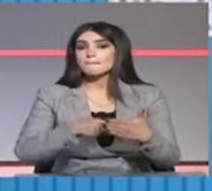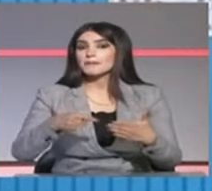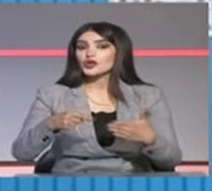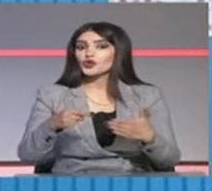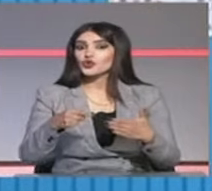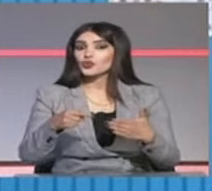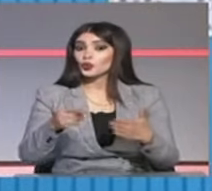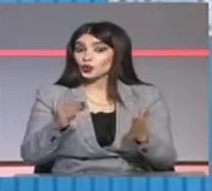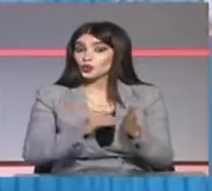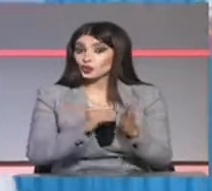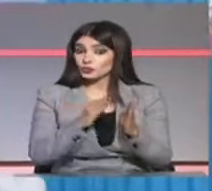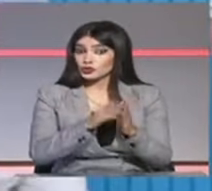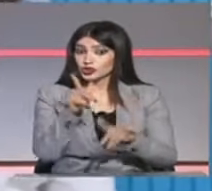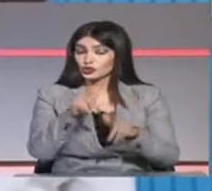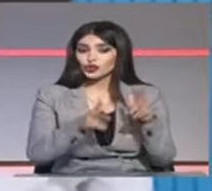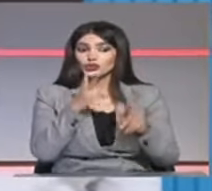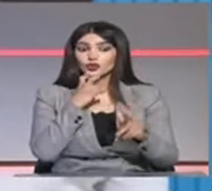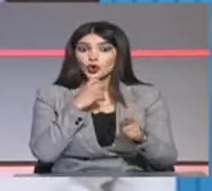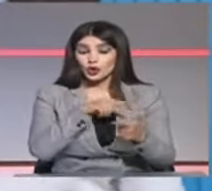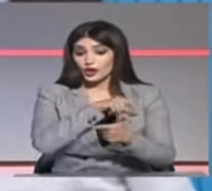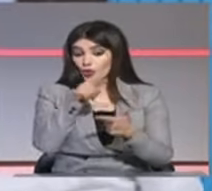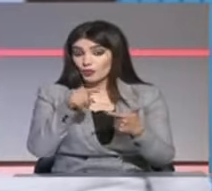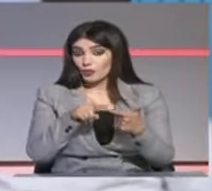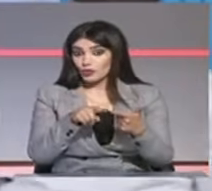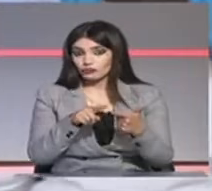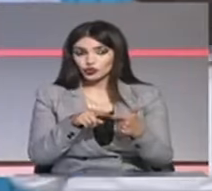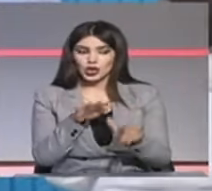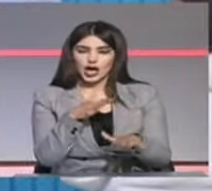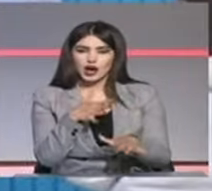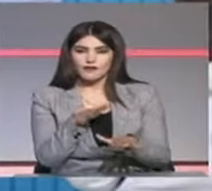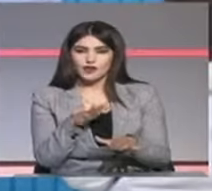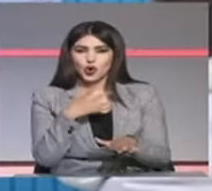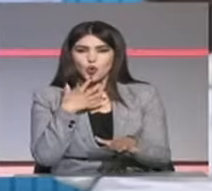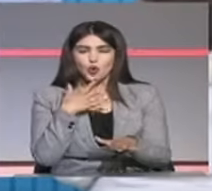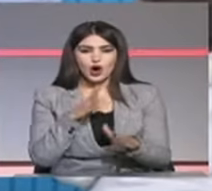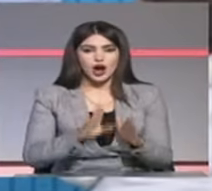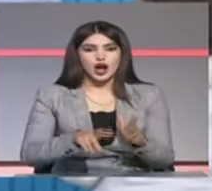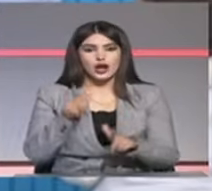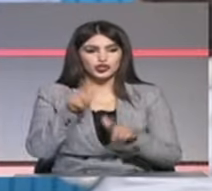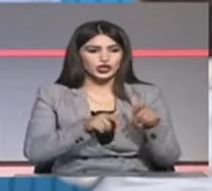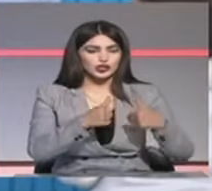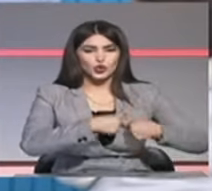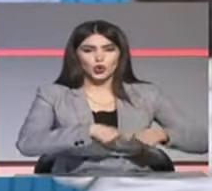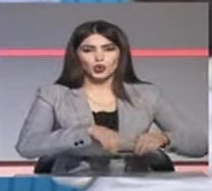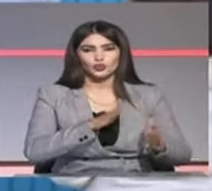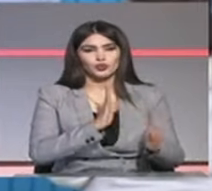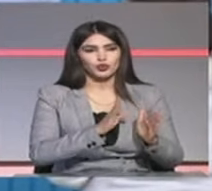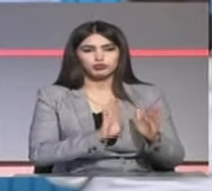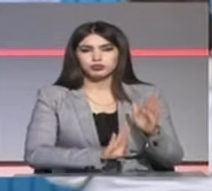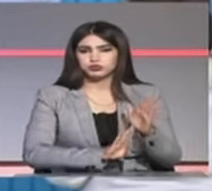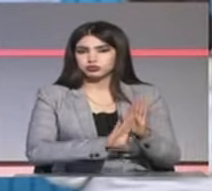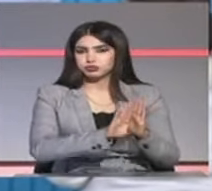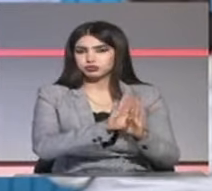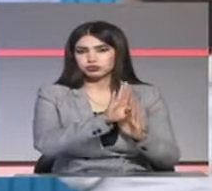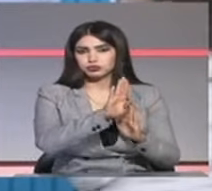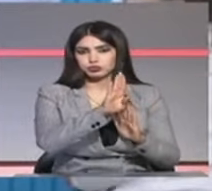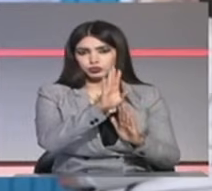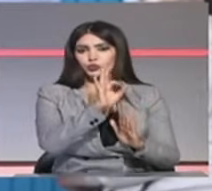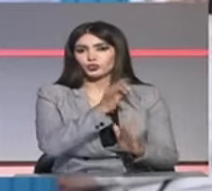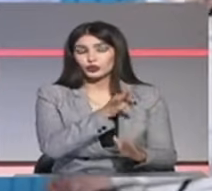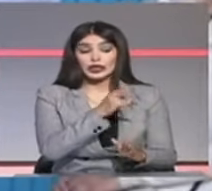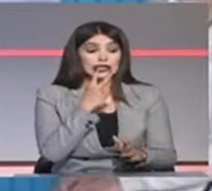ما تم سجل المؤشر الاخر اللي هو اللي خوفنا اكثر هو العدد المقيمين في المستشفيات كذلك اه قاده سجل